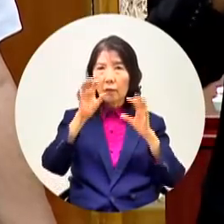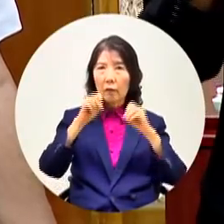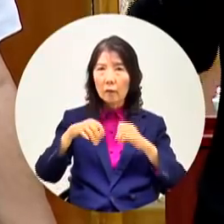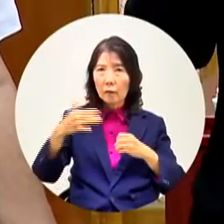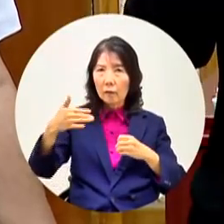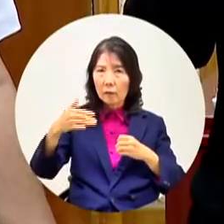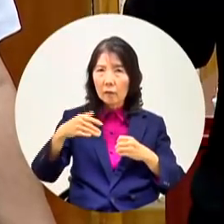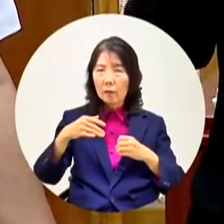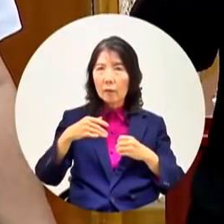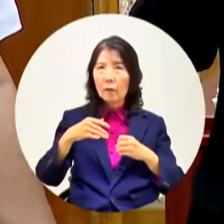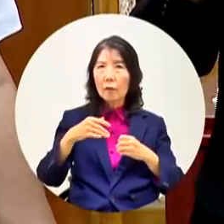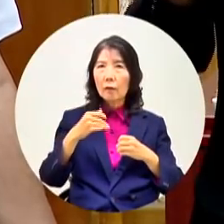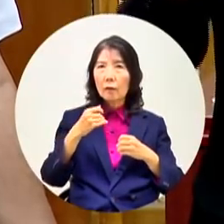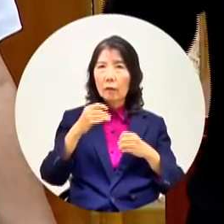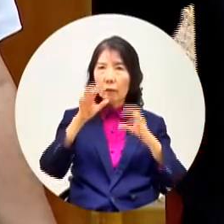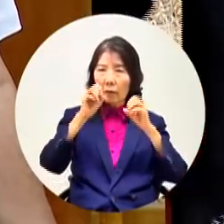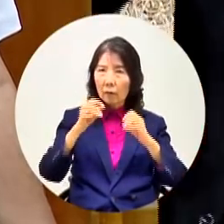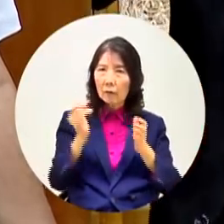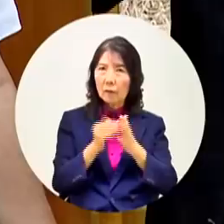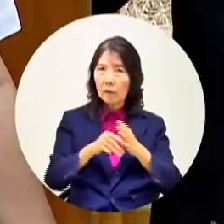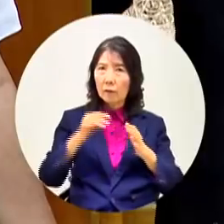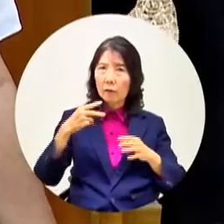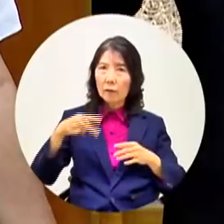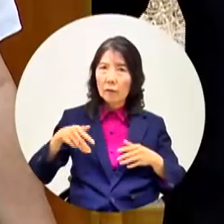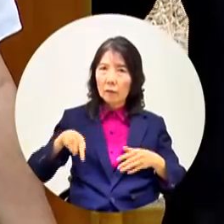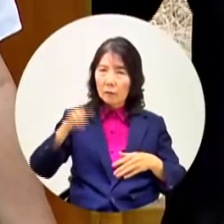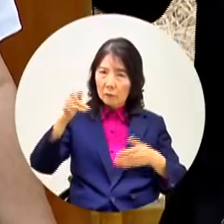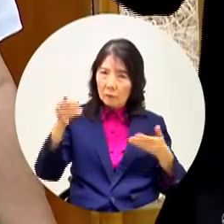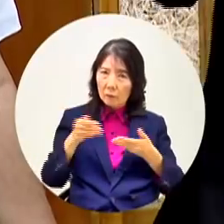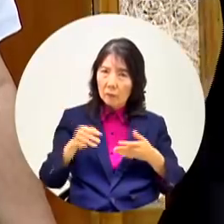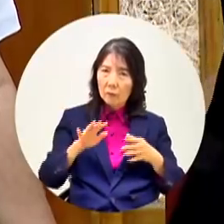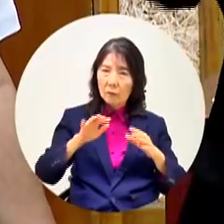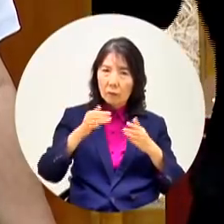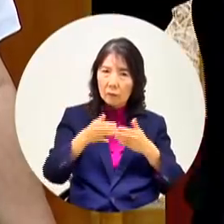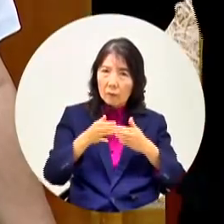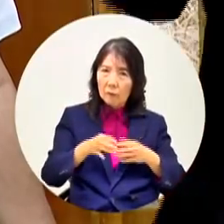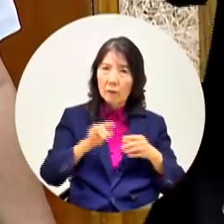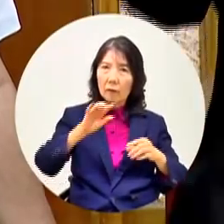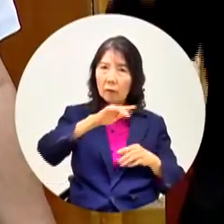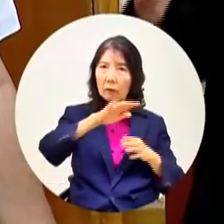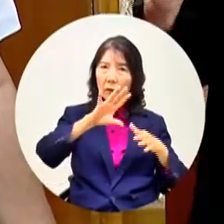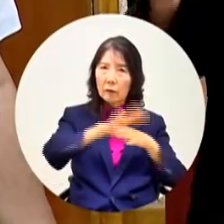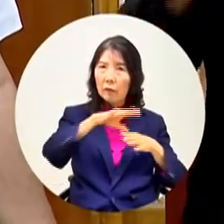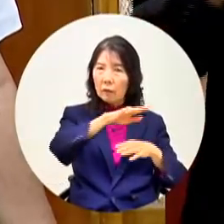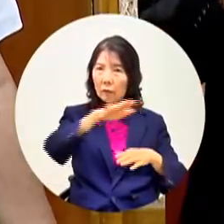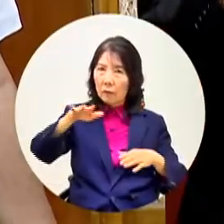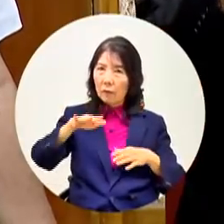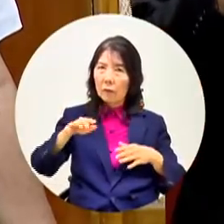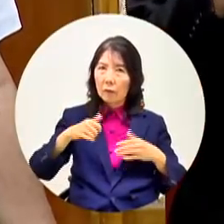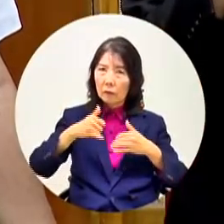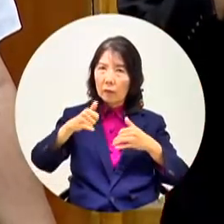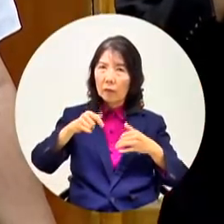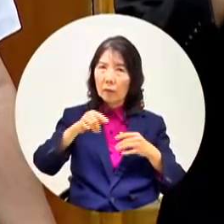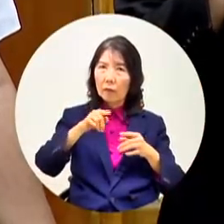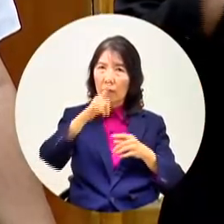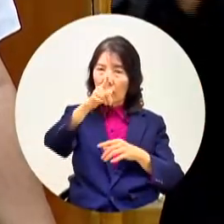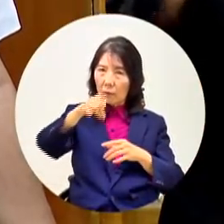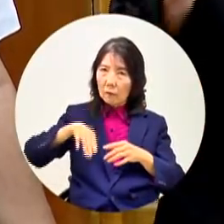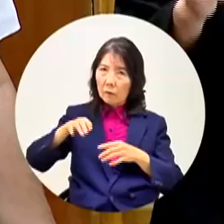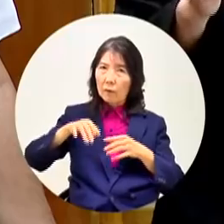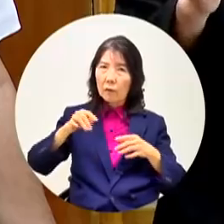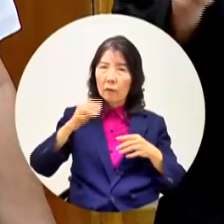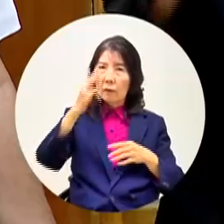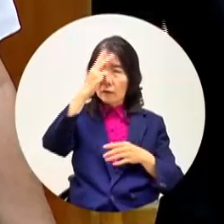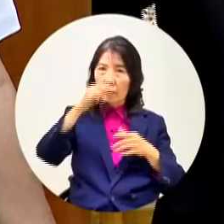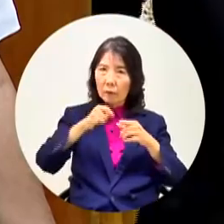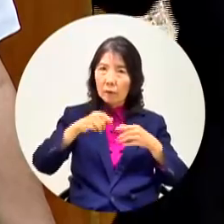施工。啊，即马上重要就是讲，迄条文衡路通迄款迄个草公路这段吼，阮、哦、是希望讲伫个今